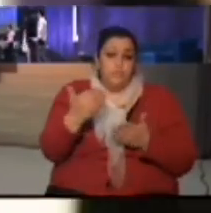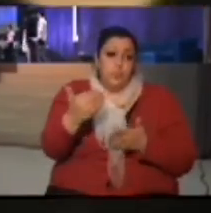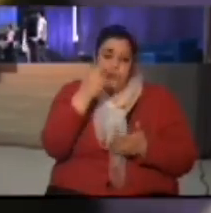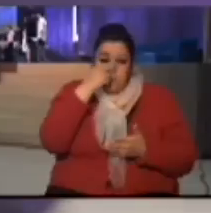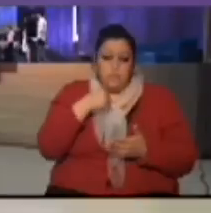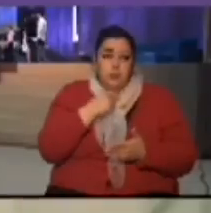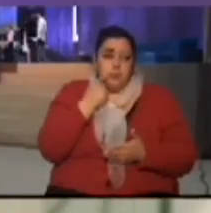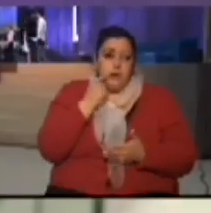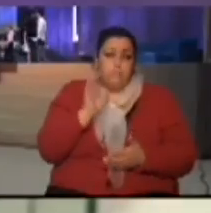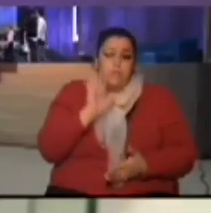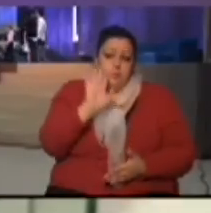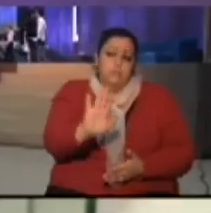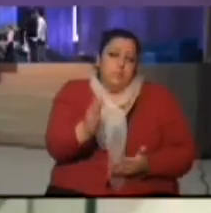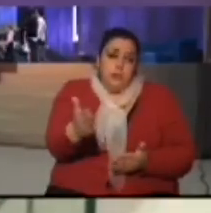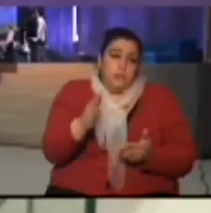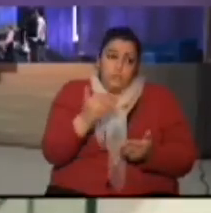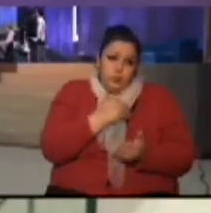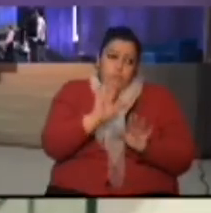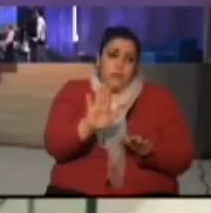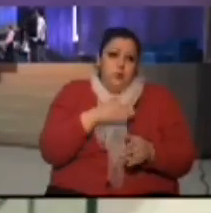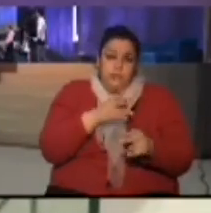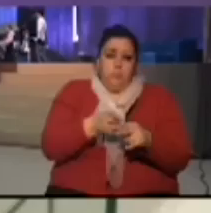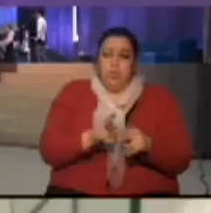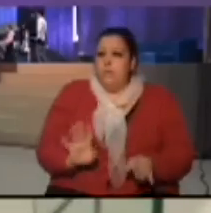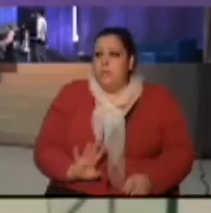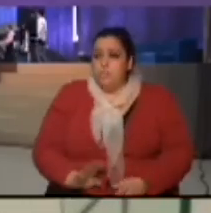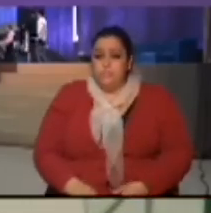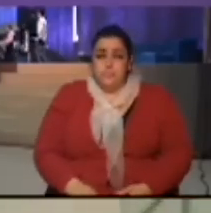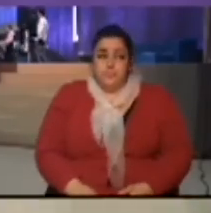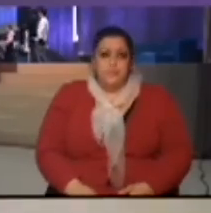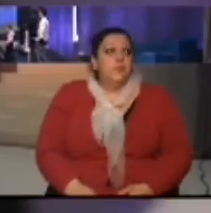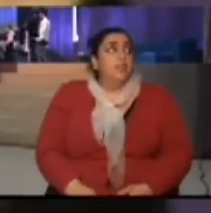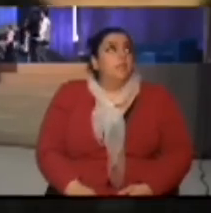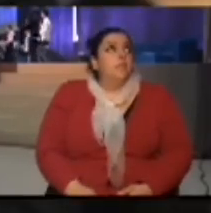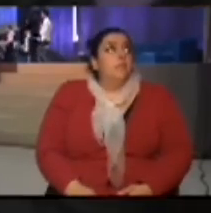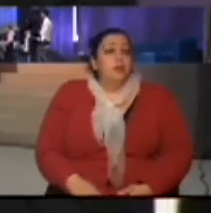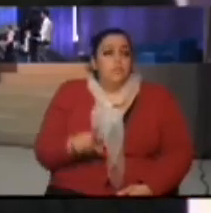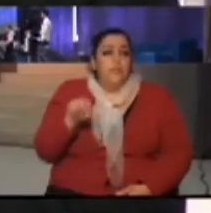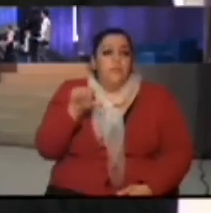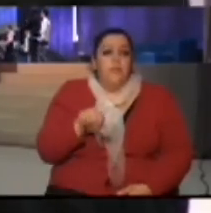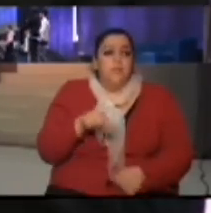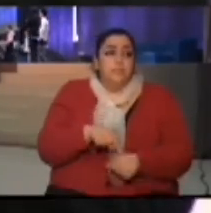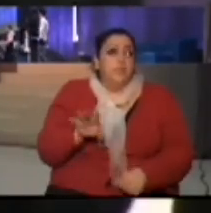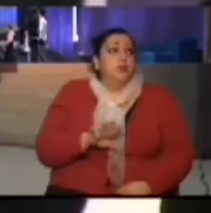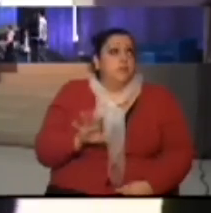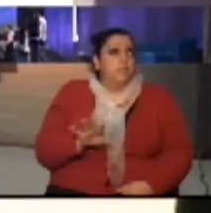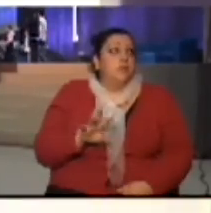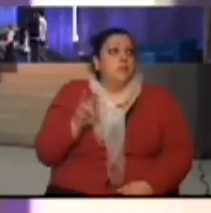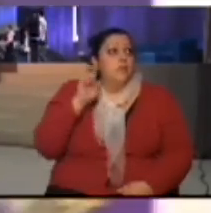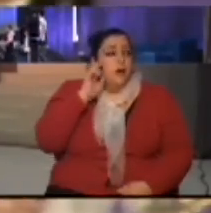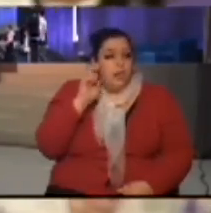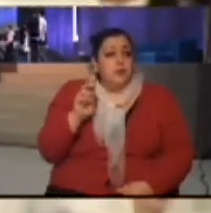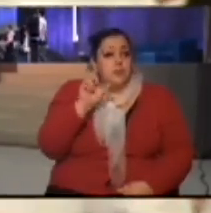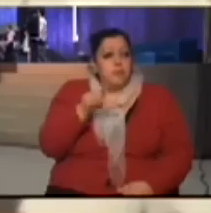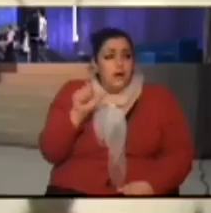իրավունքն է, թանկագինս, քեզ վատ մի զգա, վատ մի զգա, դու Աստծո առաջ ես, մարդիկ ինչ